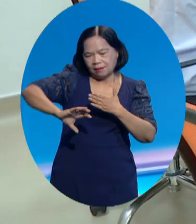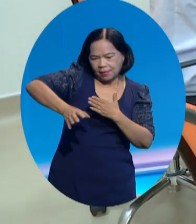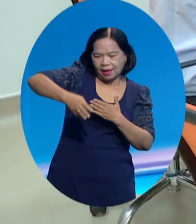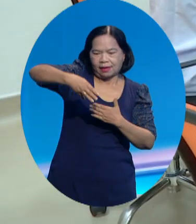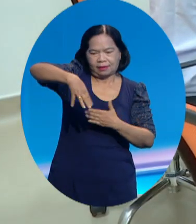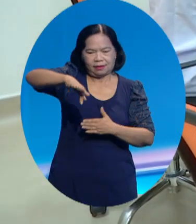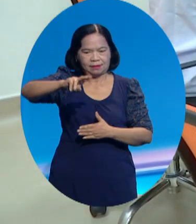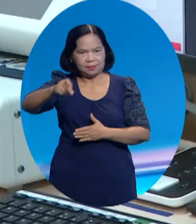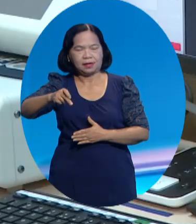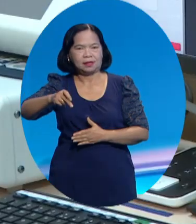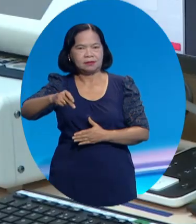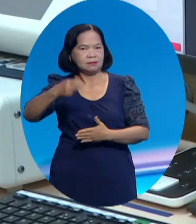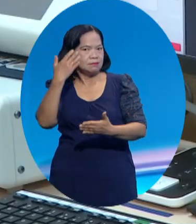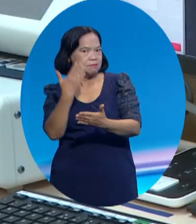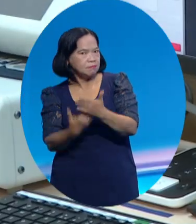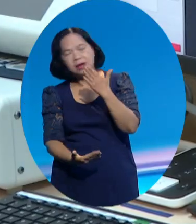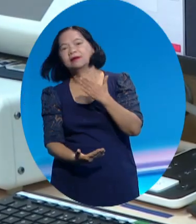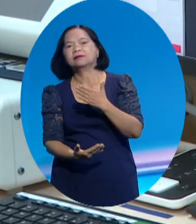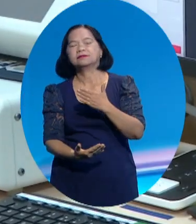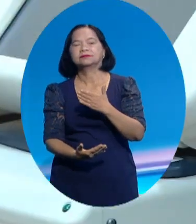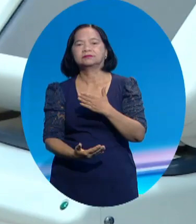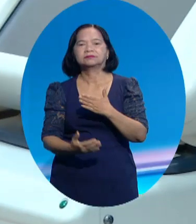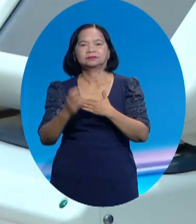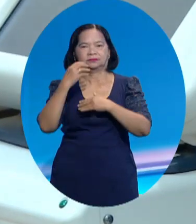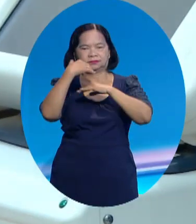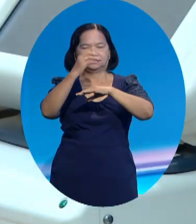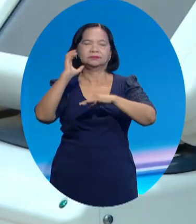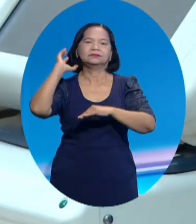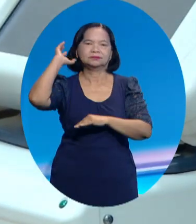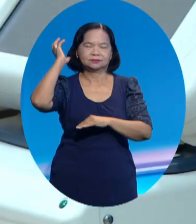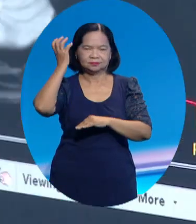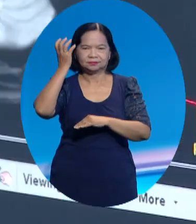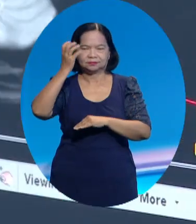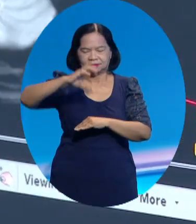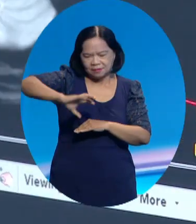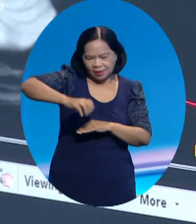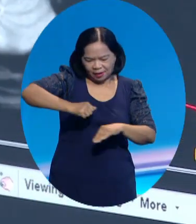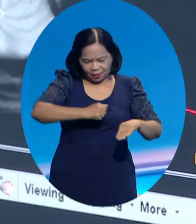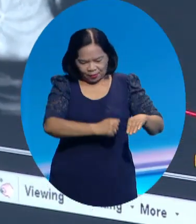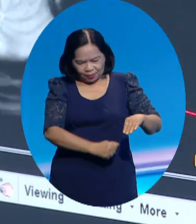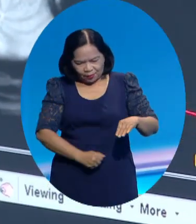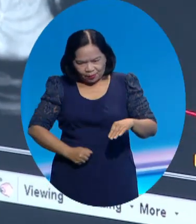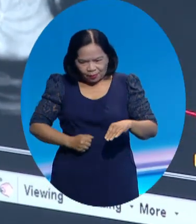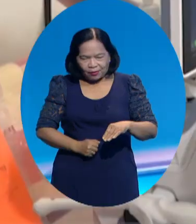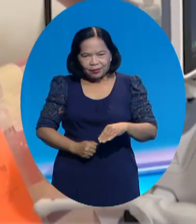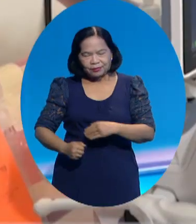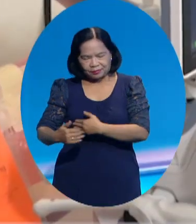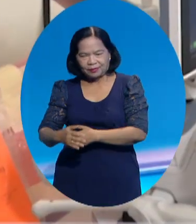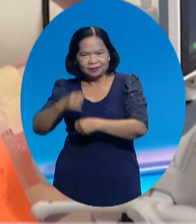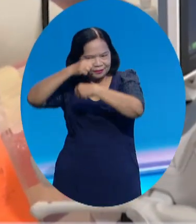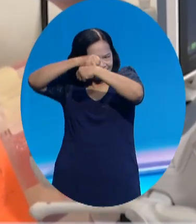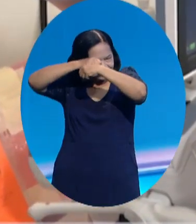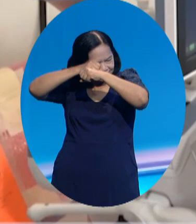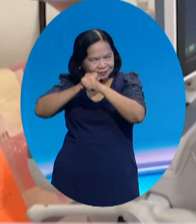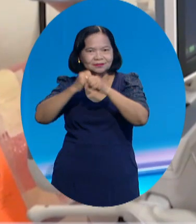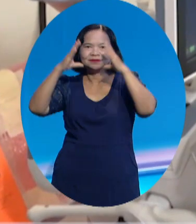đại nhất của Philips trên toàn thế giới. Và đồng thời nữa có những cái máy siêu âm, các công tác cận lâm sàng, xét nghiệm và